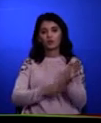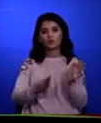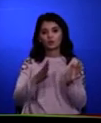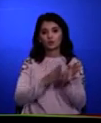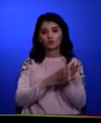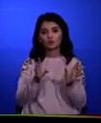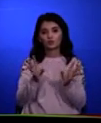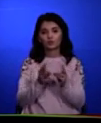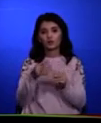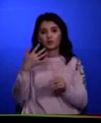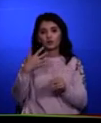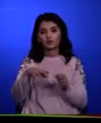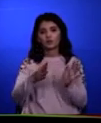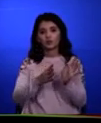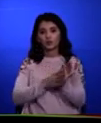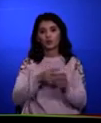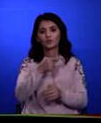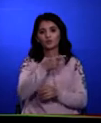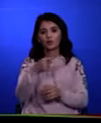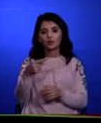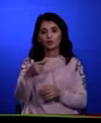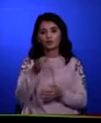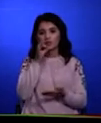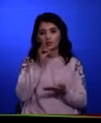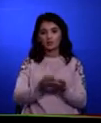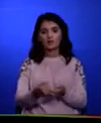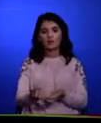bilan 59 ning ayirmasi-chi?